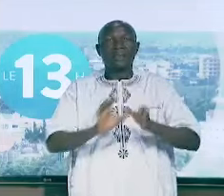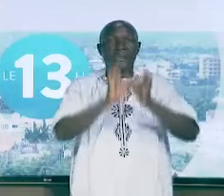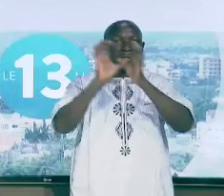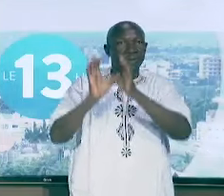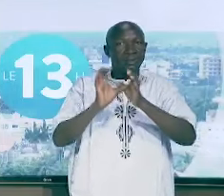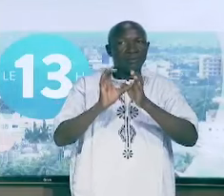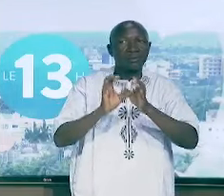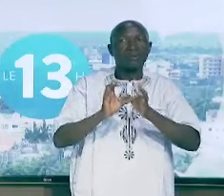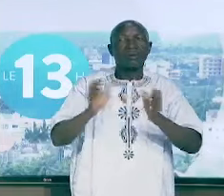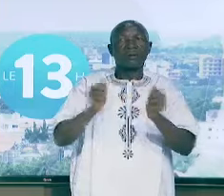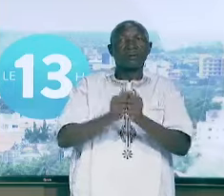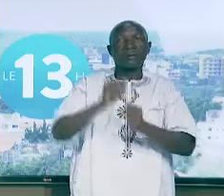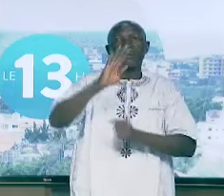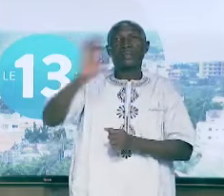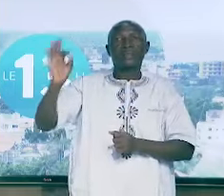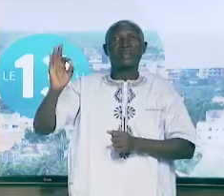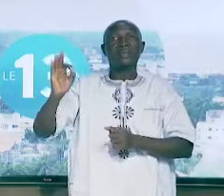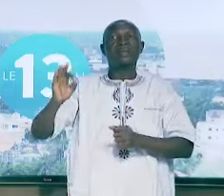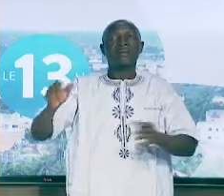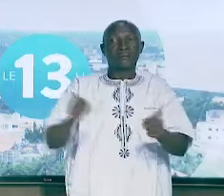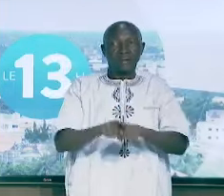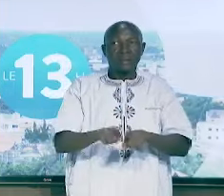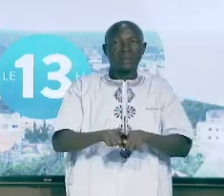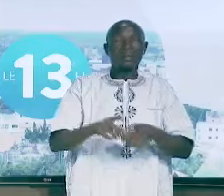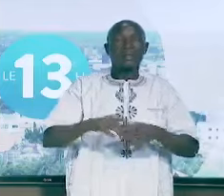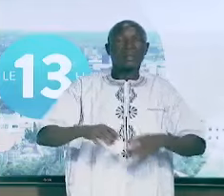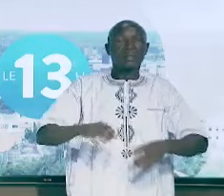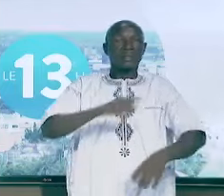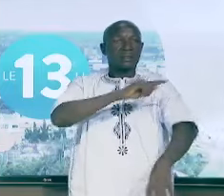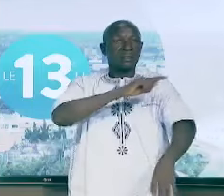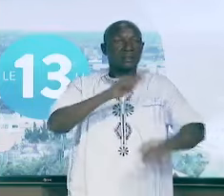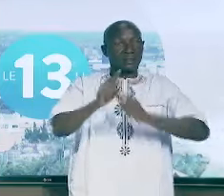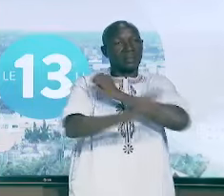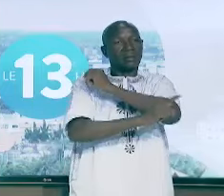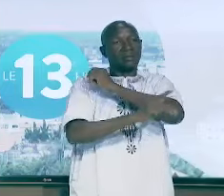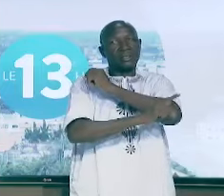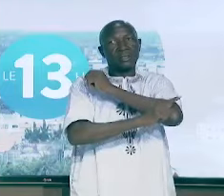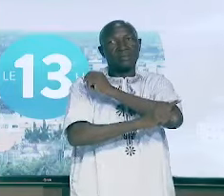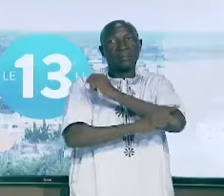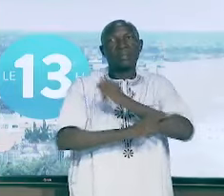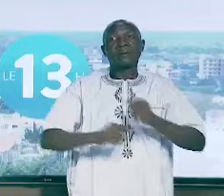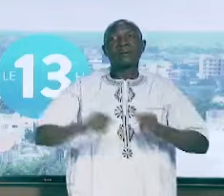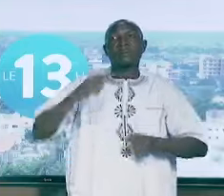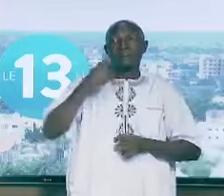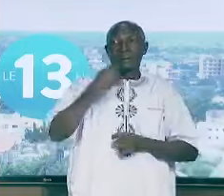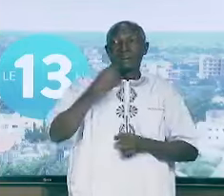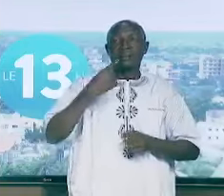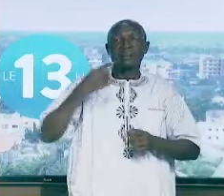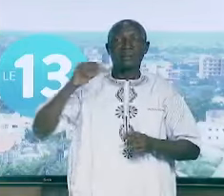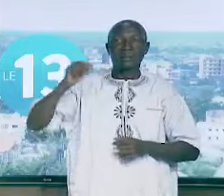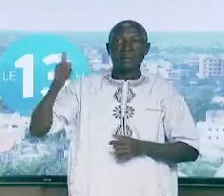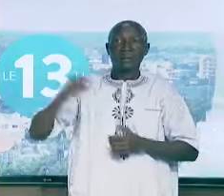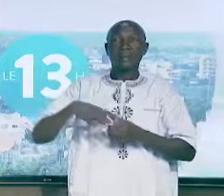entre le Burkina Faso et la Gambie. La Gambie, qui a désormais la présidence en exercice de